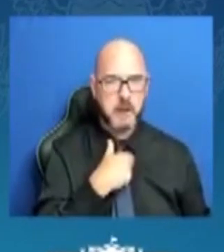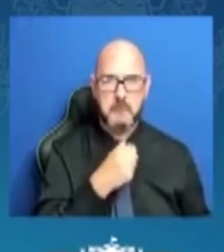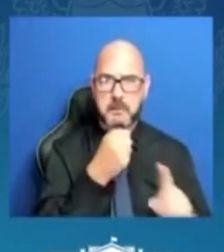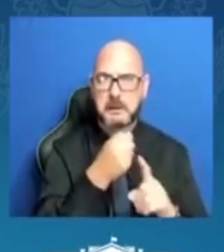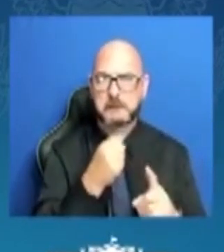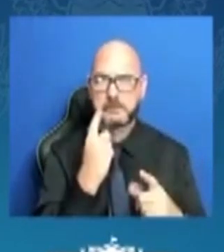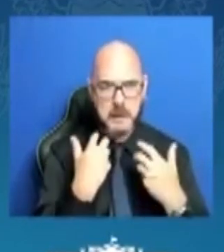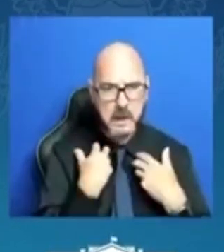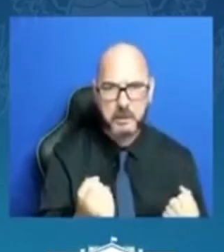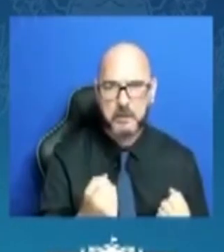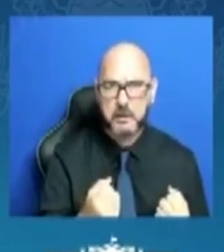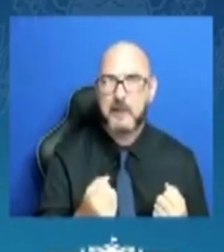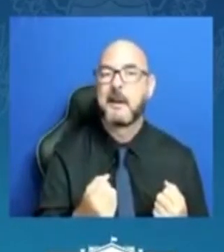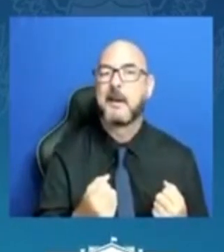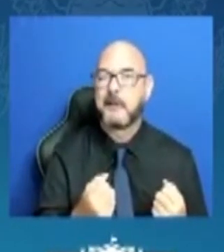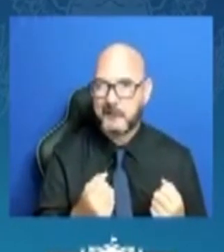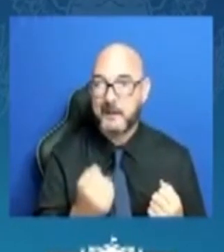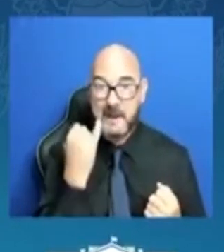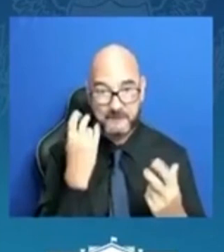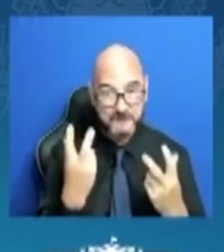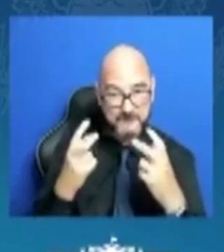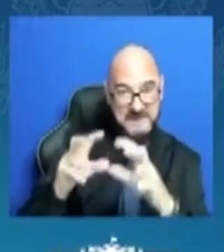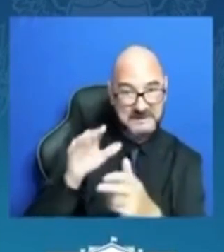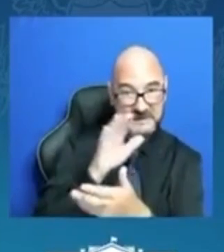проблемы. Рецепт от Камалы Харрис.